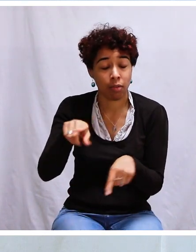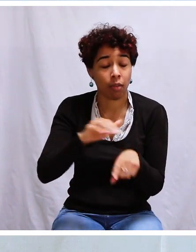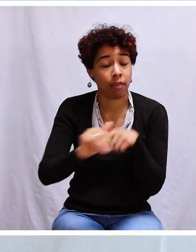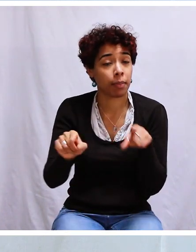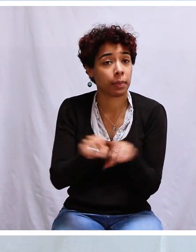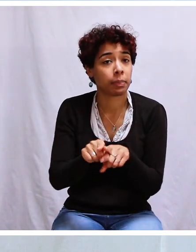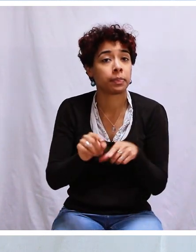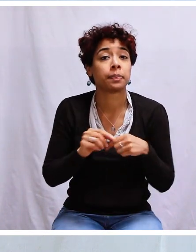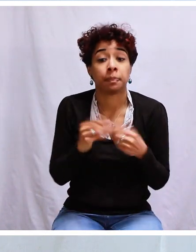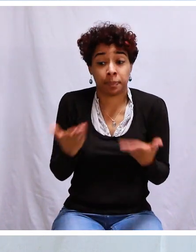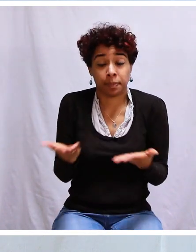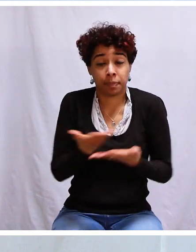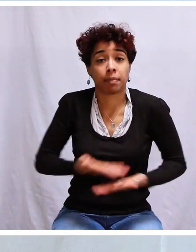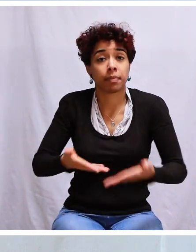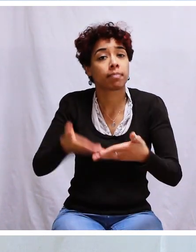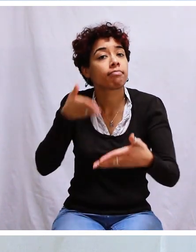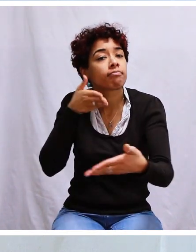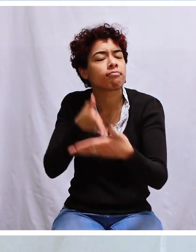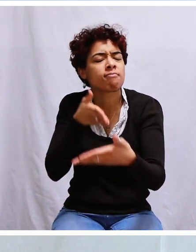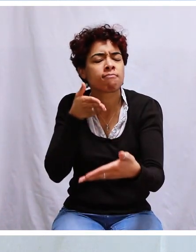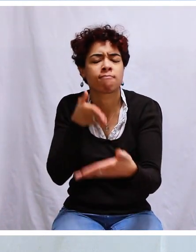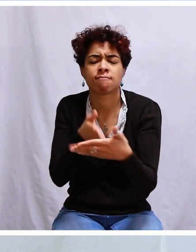Mais dans cette épreuve-là,